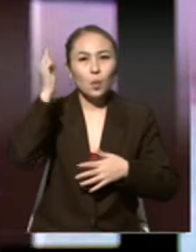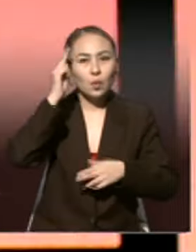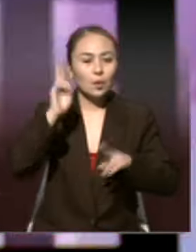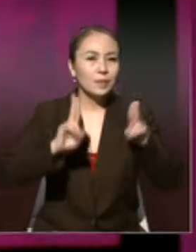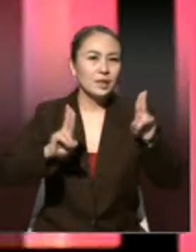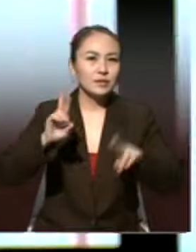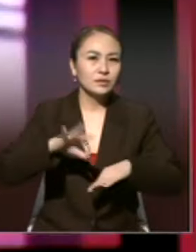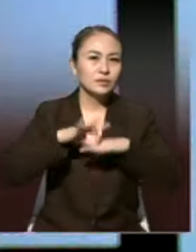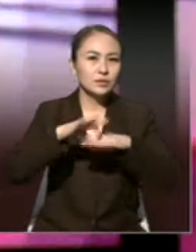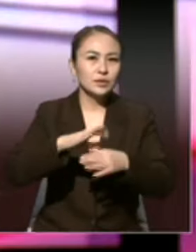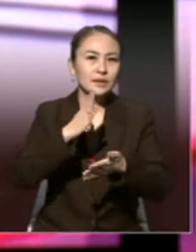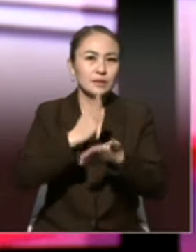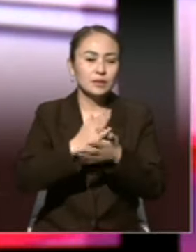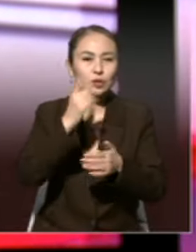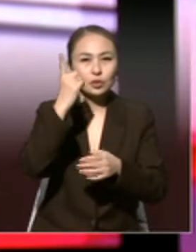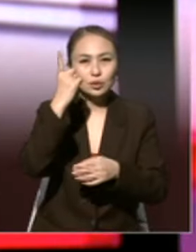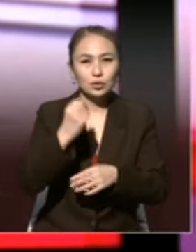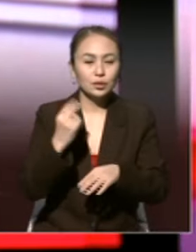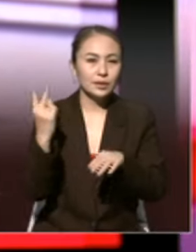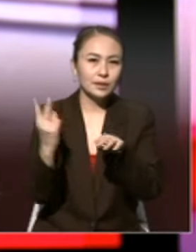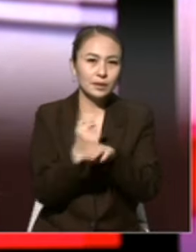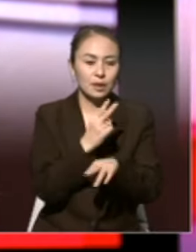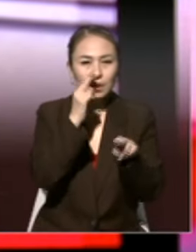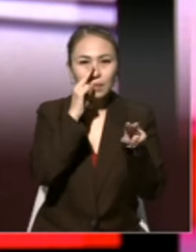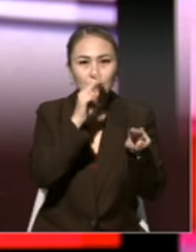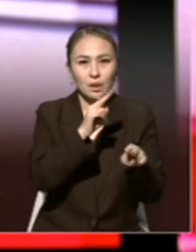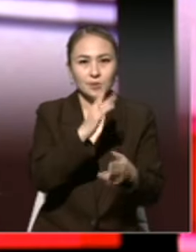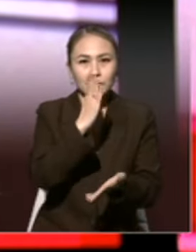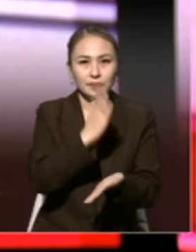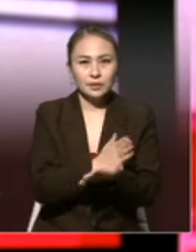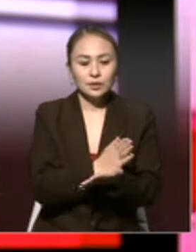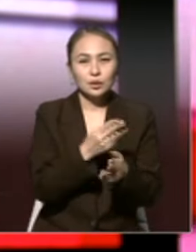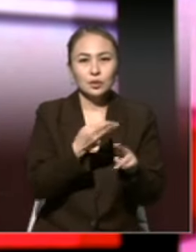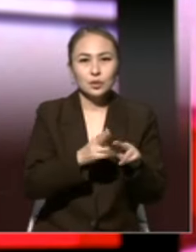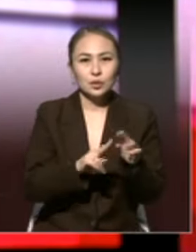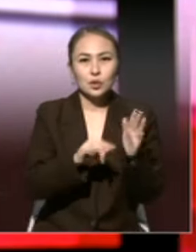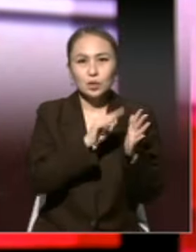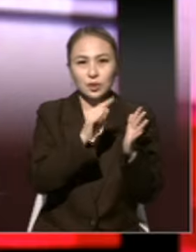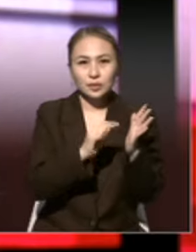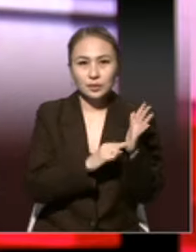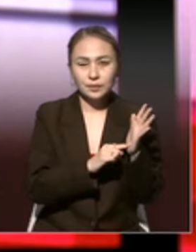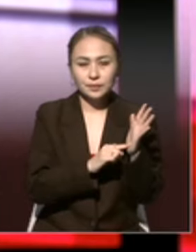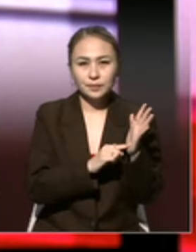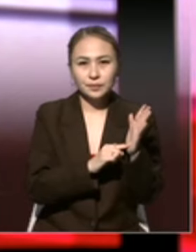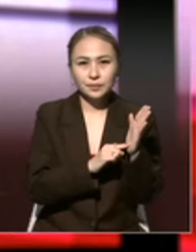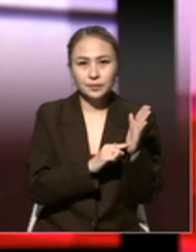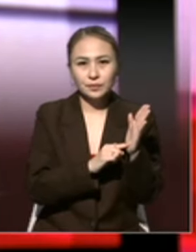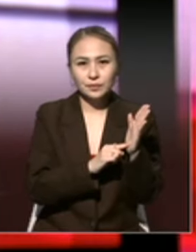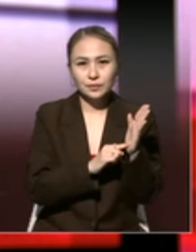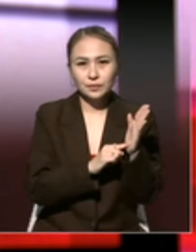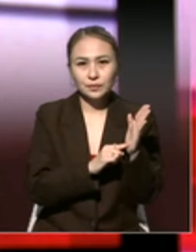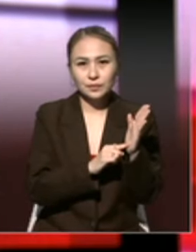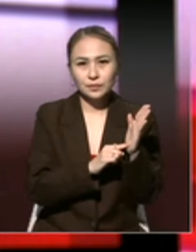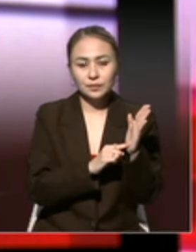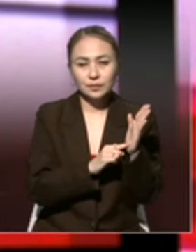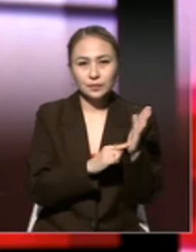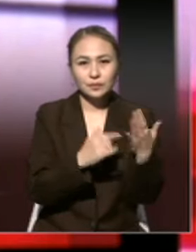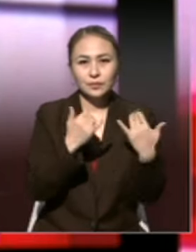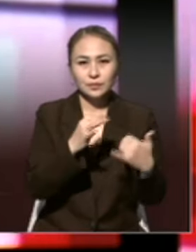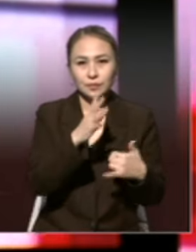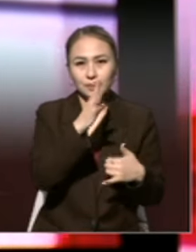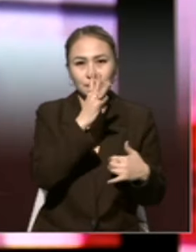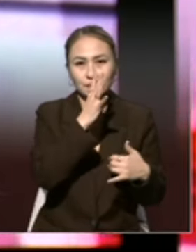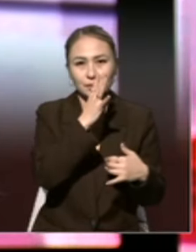жатыр. Күнделікті екі рет біз осы бақылауда ұстап отырмыз бұл сұрақты. Және де енді қазіргі кезде бүгінгі